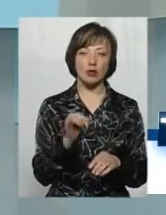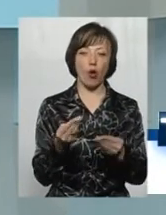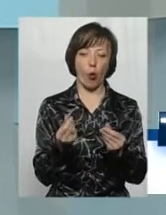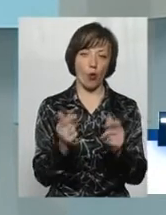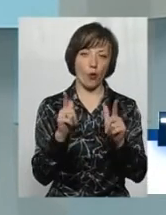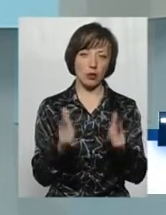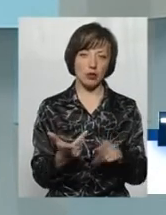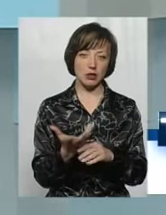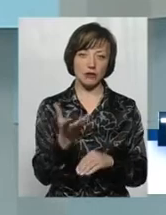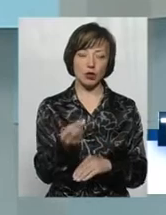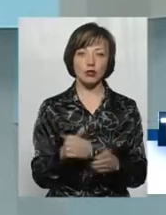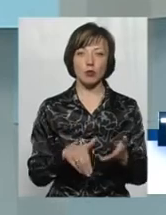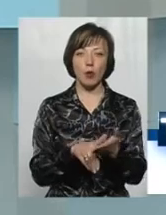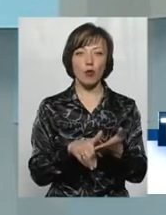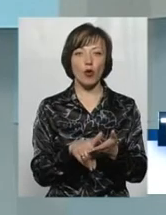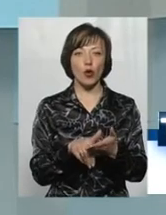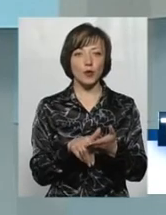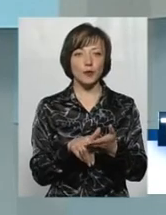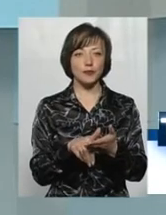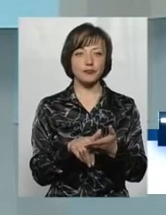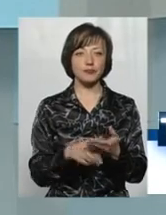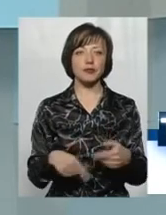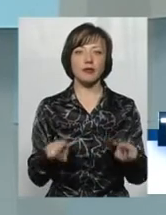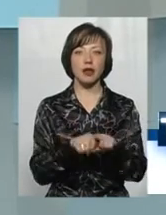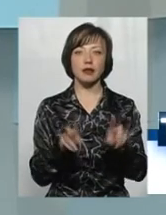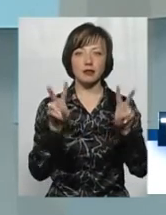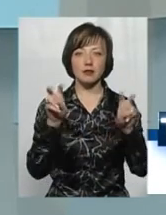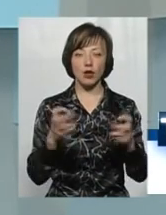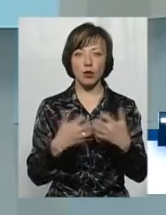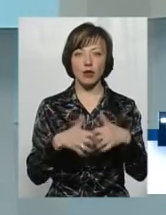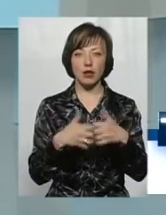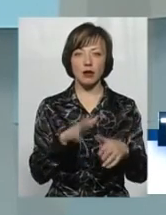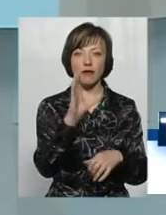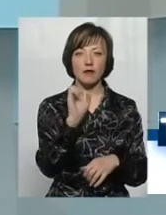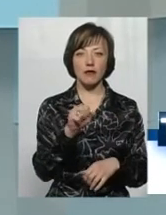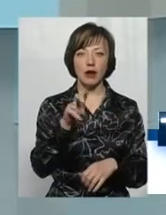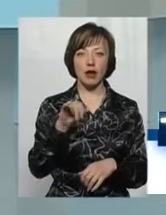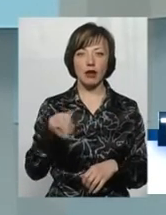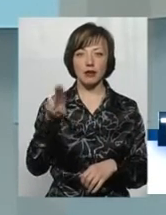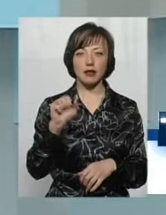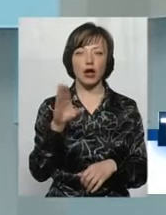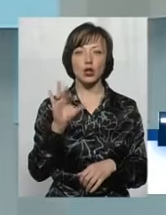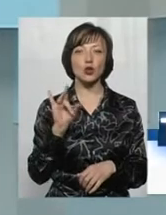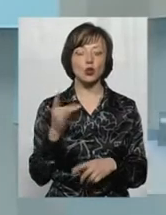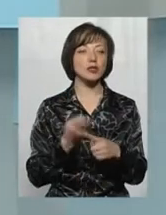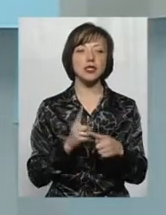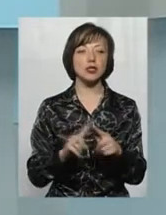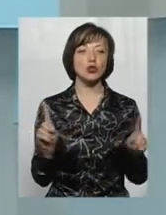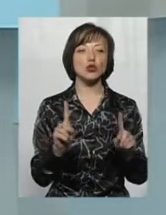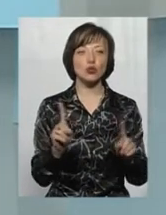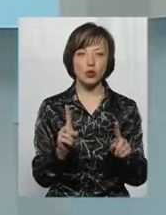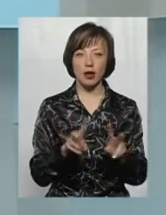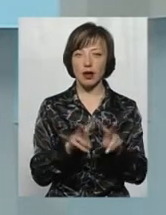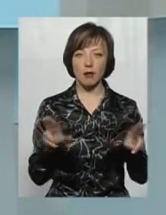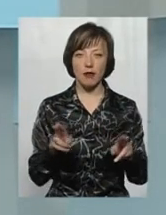готівкою зараз за допомогою так званого обладнання ОСОП, валідатор. Що собою представляє валідатор? Це той